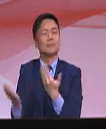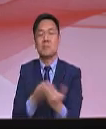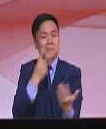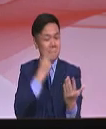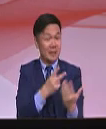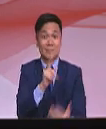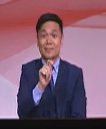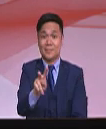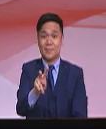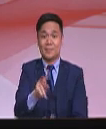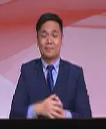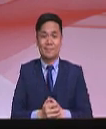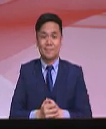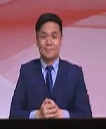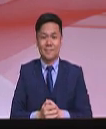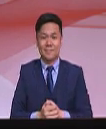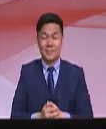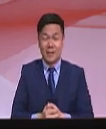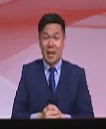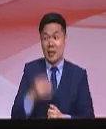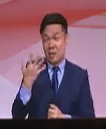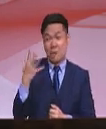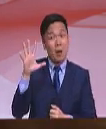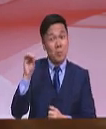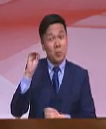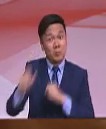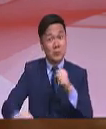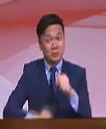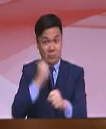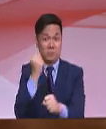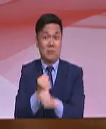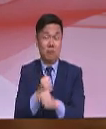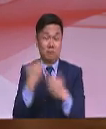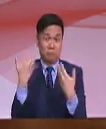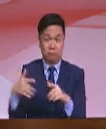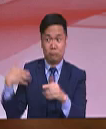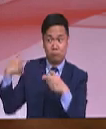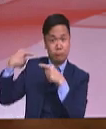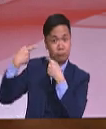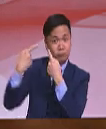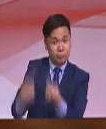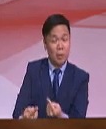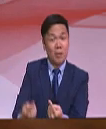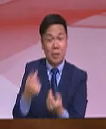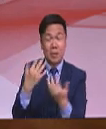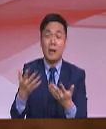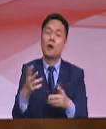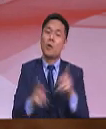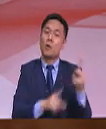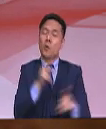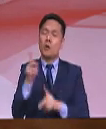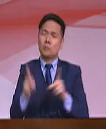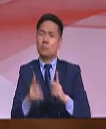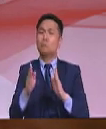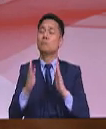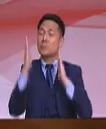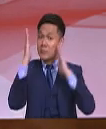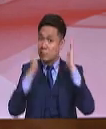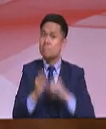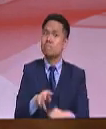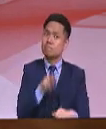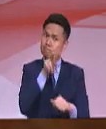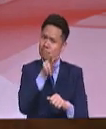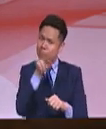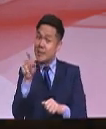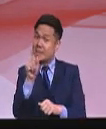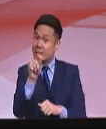alih. Fasa lebih 5 dekad itu juga menyaksikan masyarakat tetap menyandarkan kepercayaan terhadap bahan